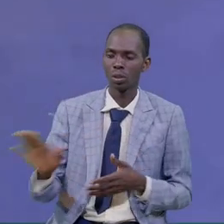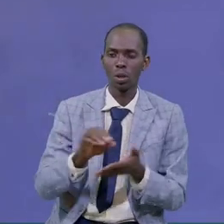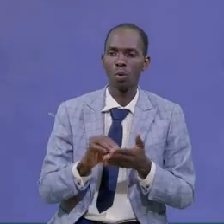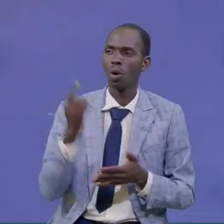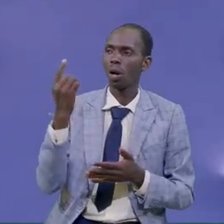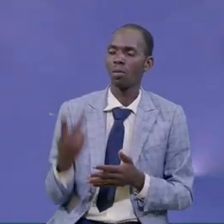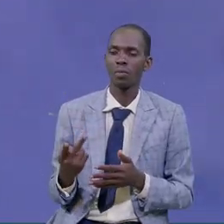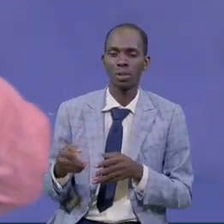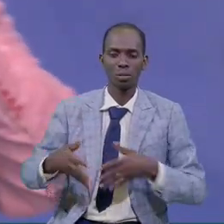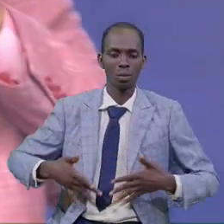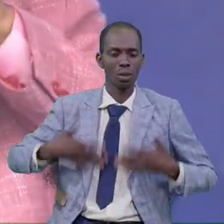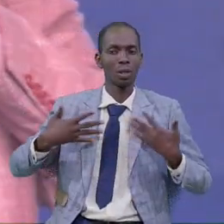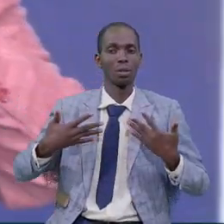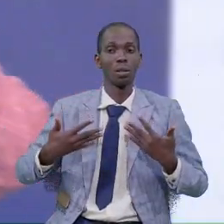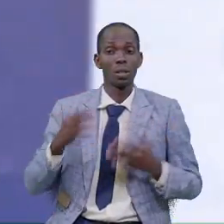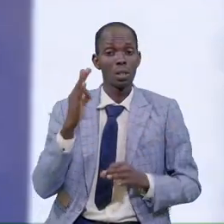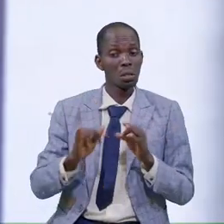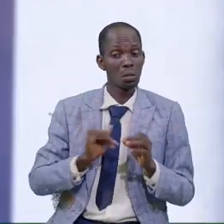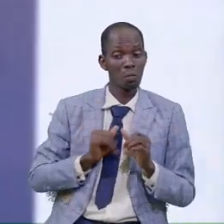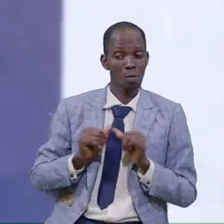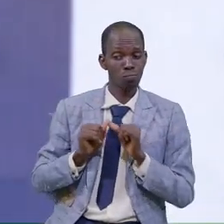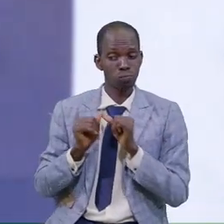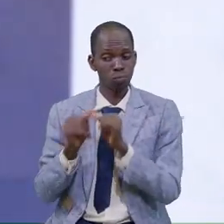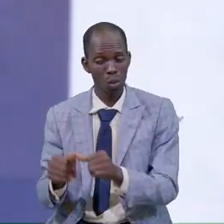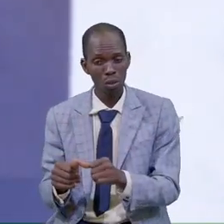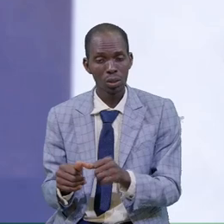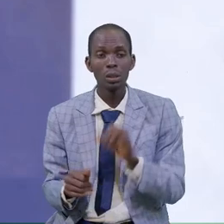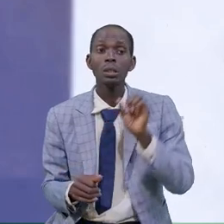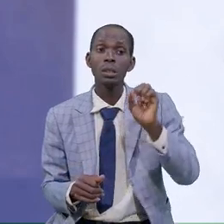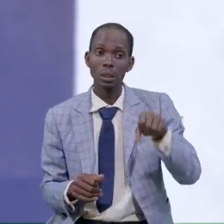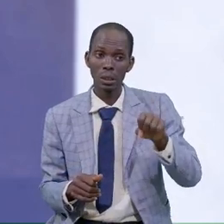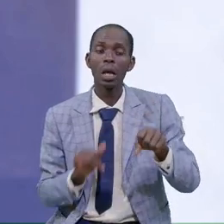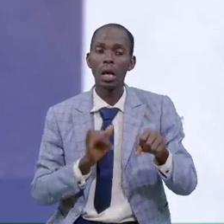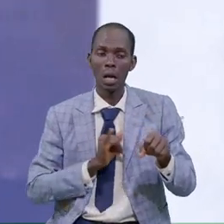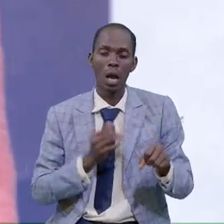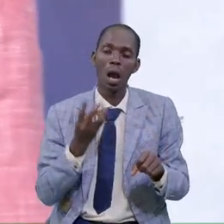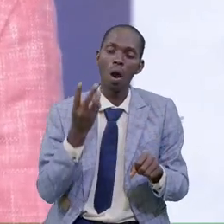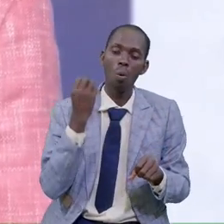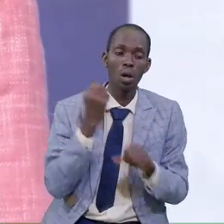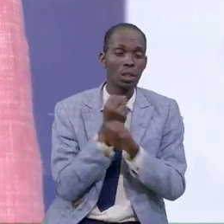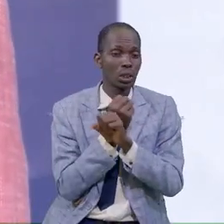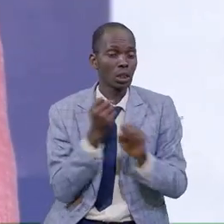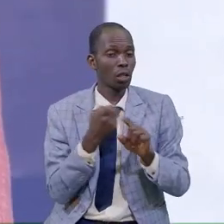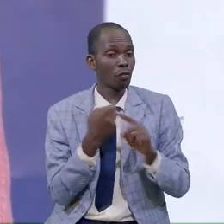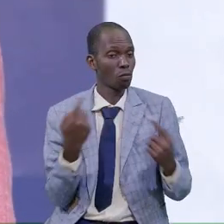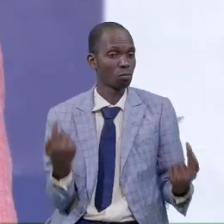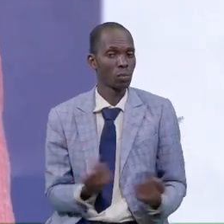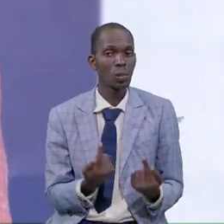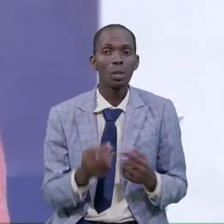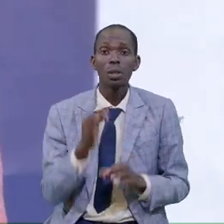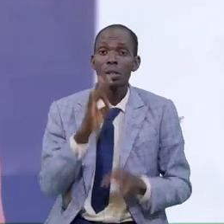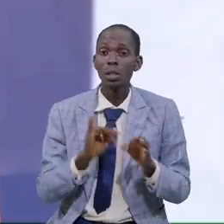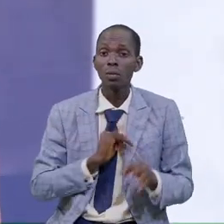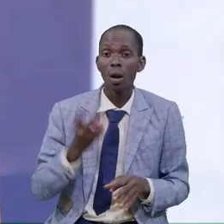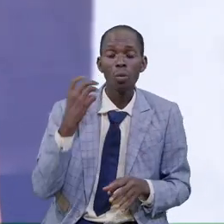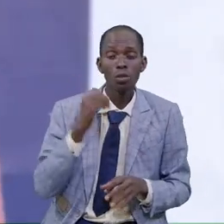si je continuais comme ça, même si j'étais sauvé du péché, si je n'étais pas sauvé de